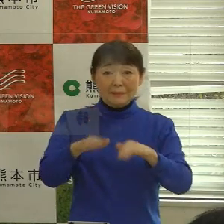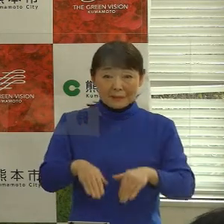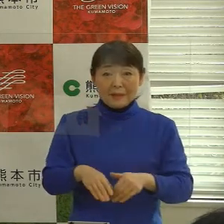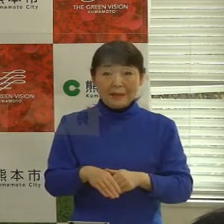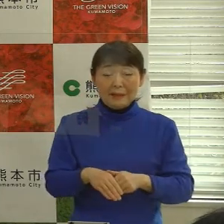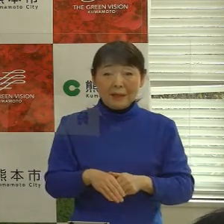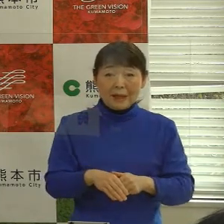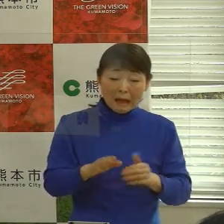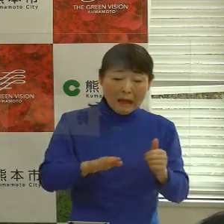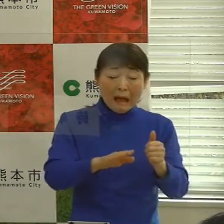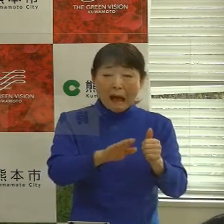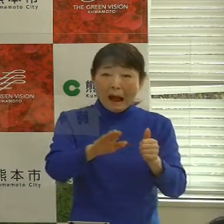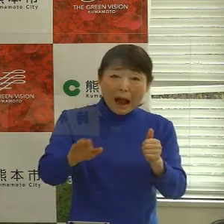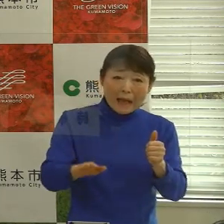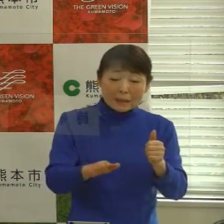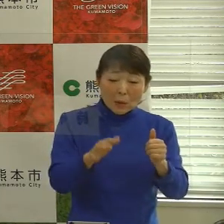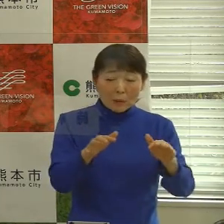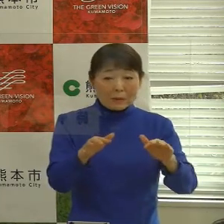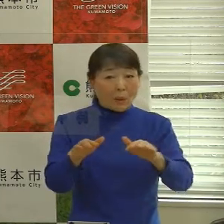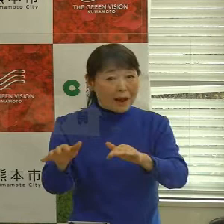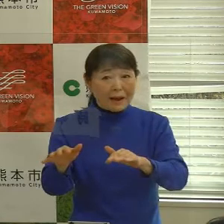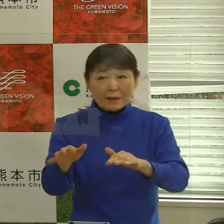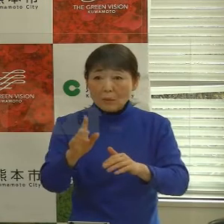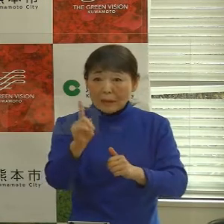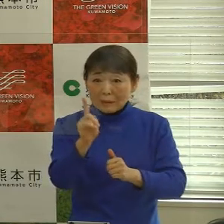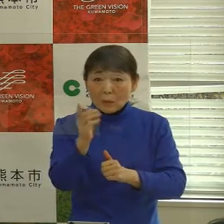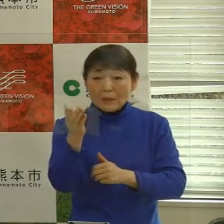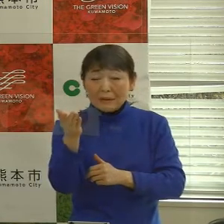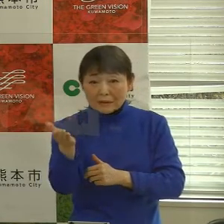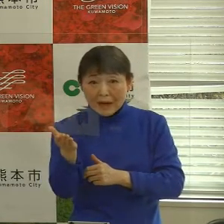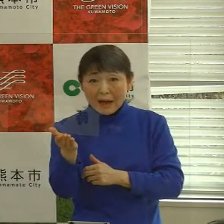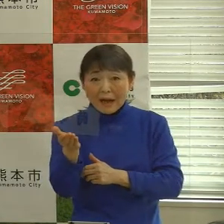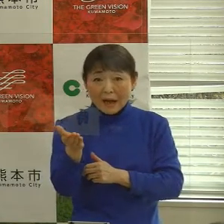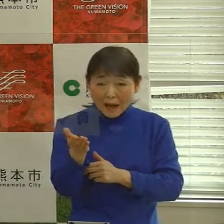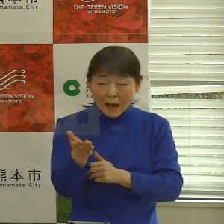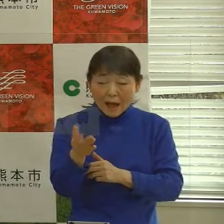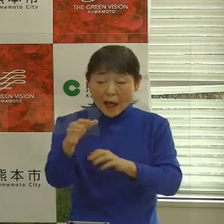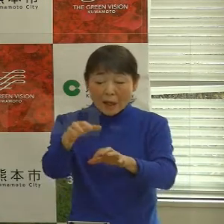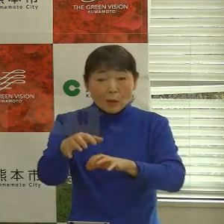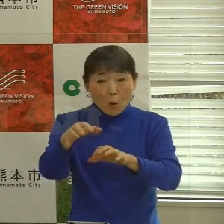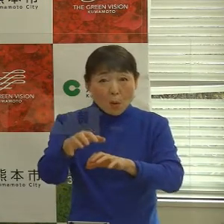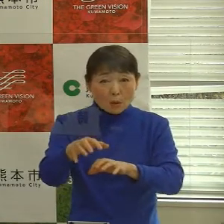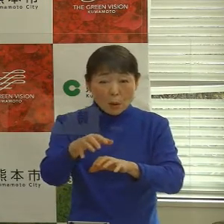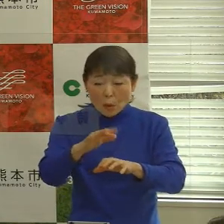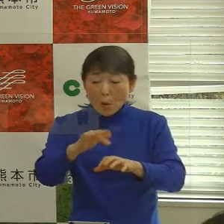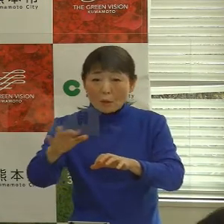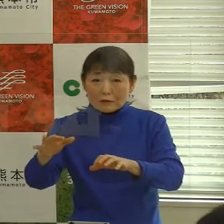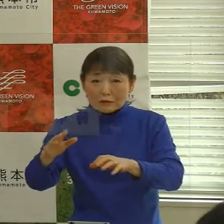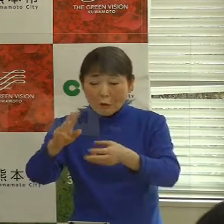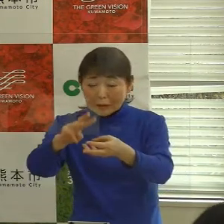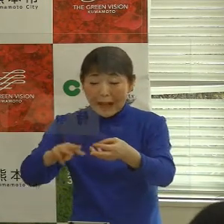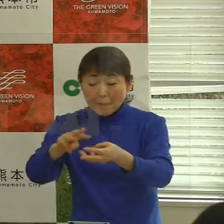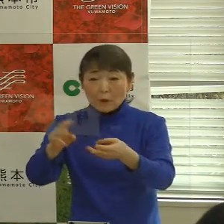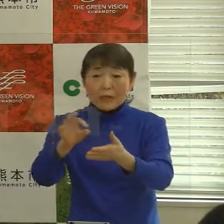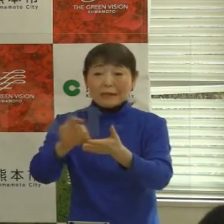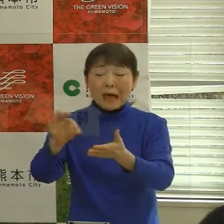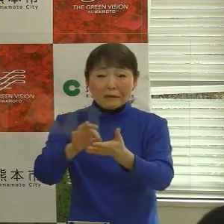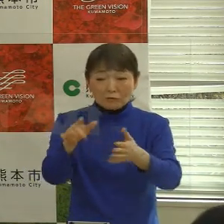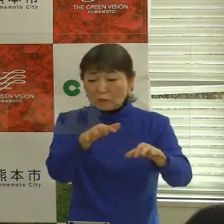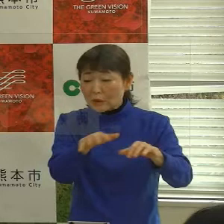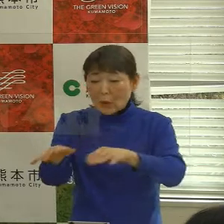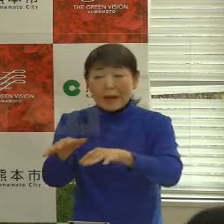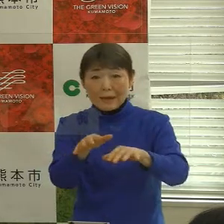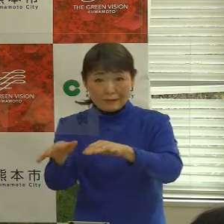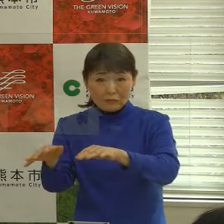中で環境への影響のことでして、はい、農業用水路で最終的に田んぼで使われているというところ